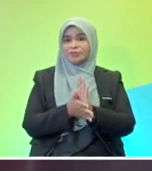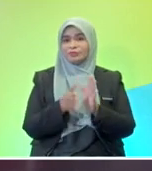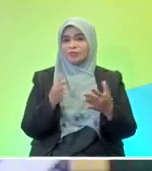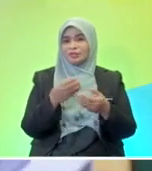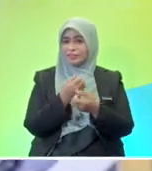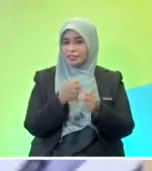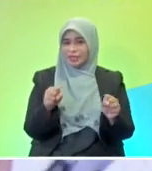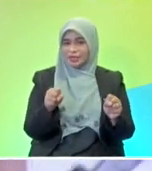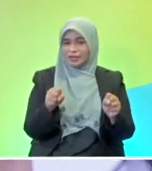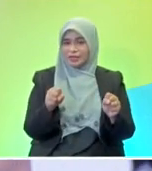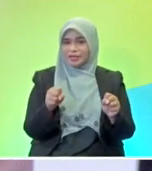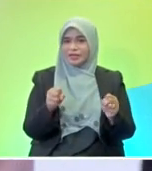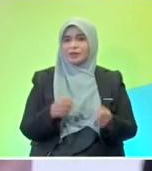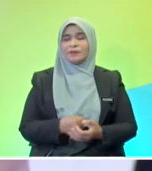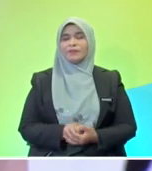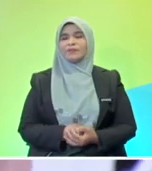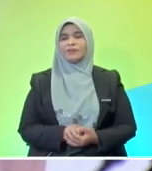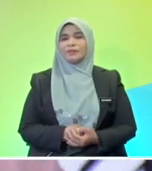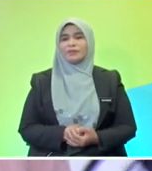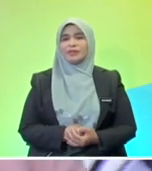saya ditiup angin macam tu.